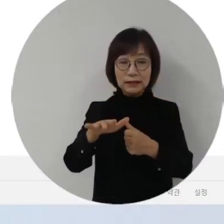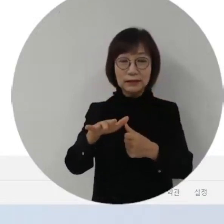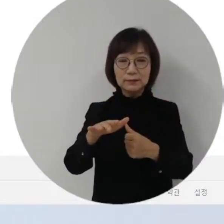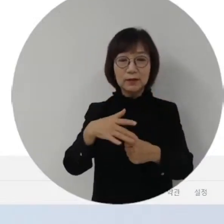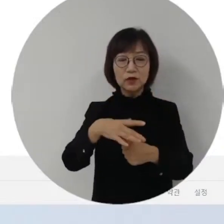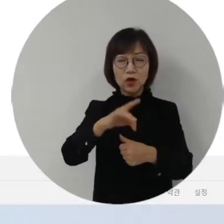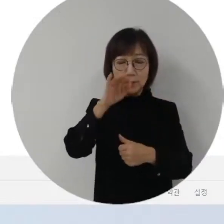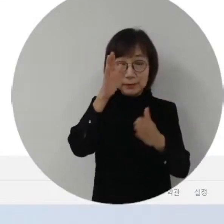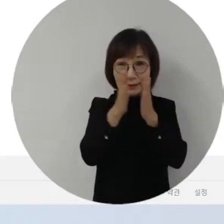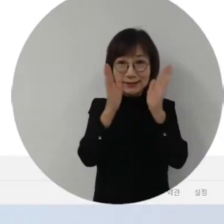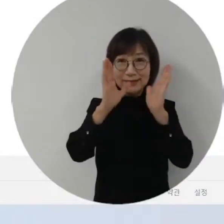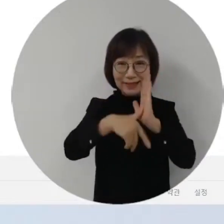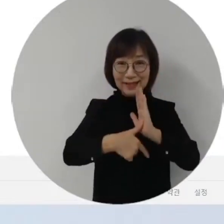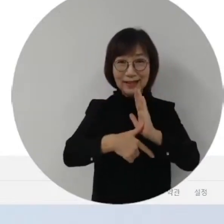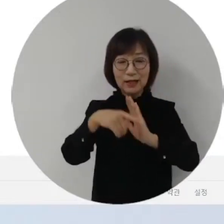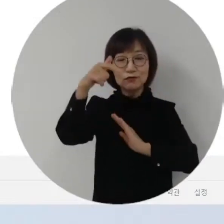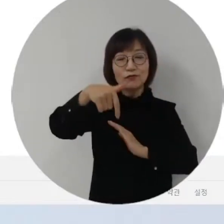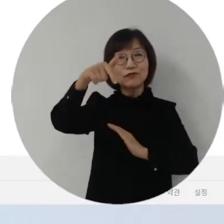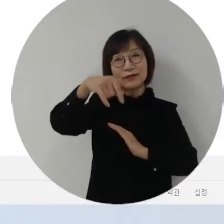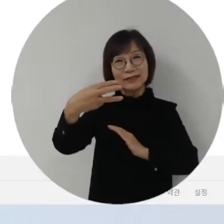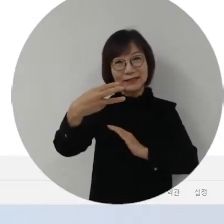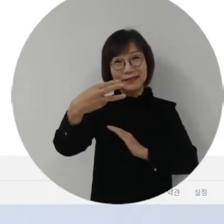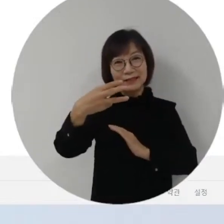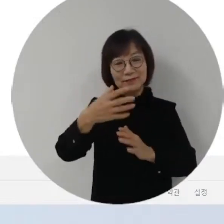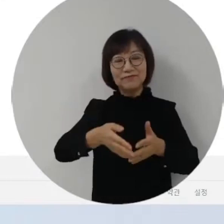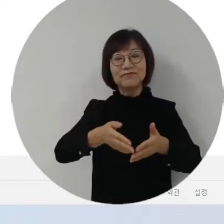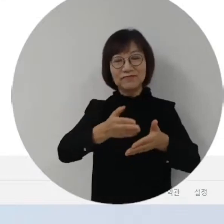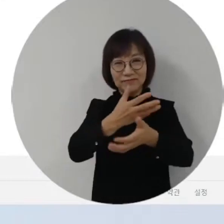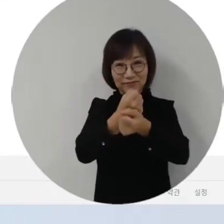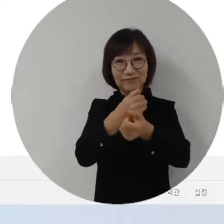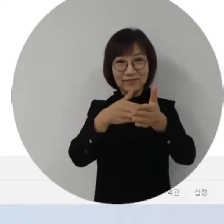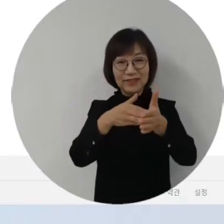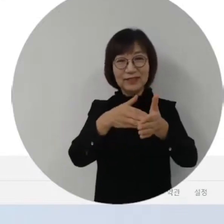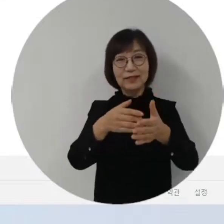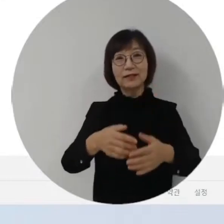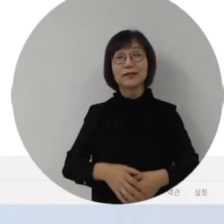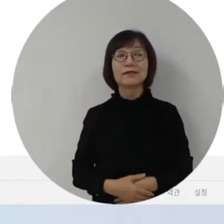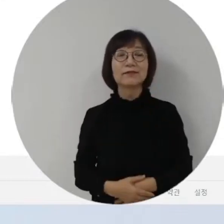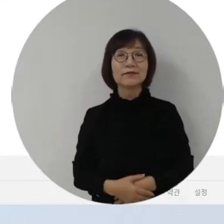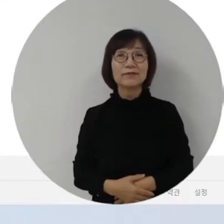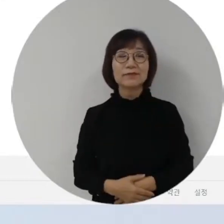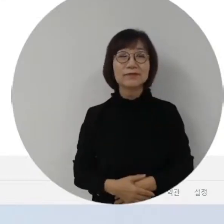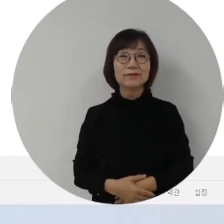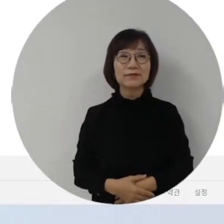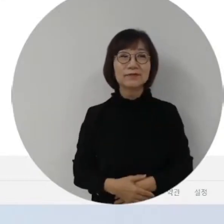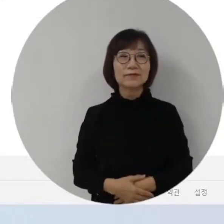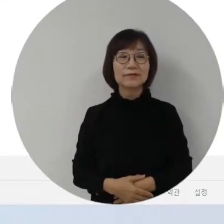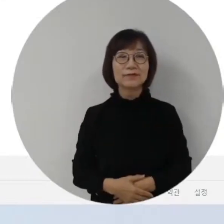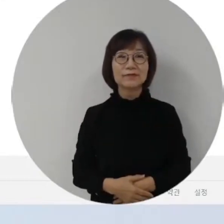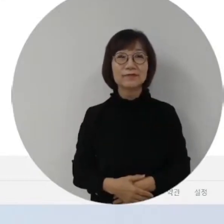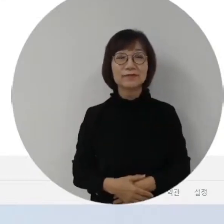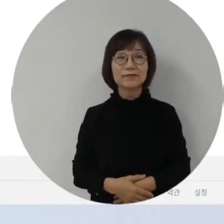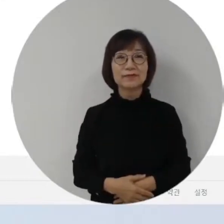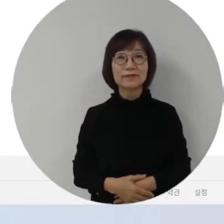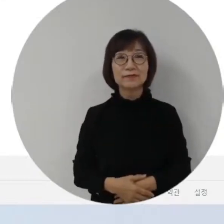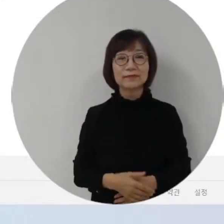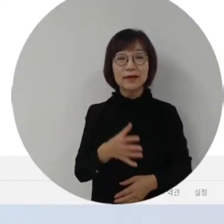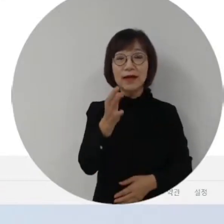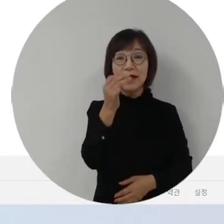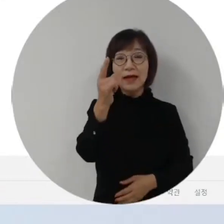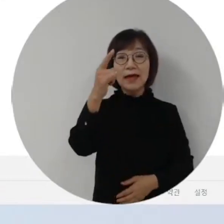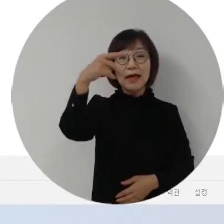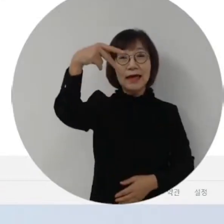우리 엣지에서 시작 페이지, 홈페이지, 즐겨찾기 바, 북마크 바 이런 것들 설정을